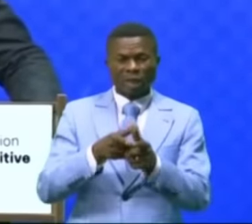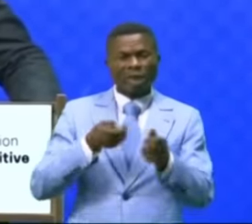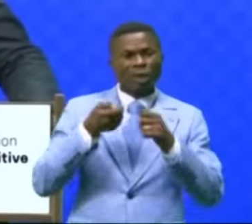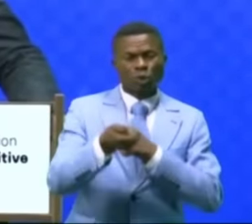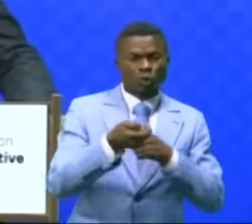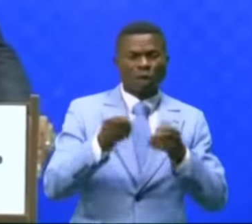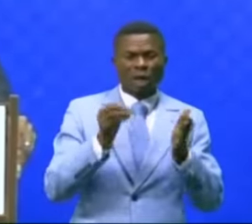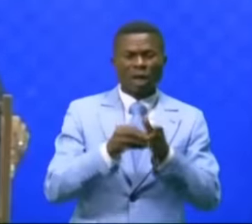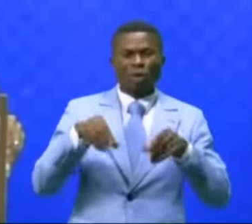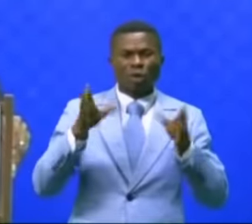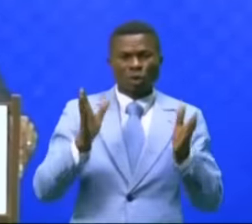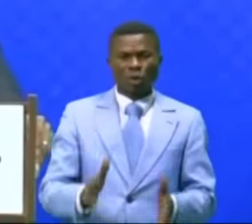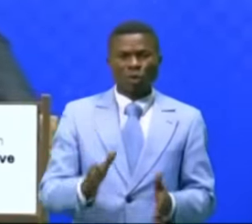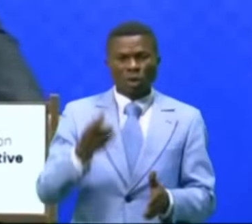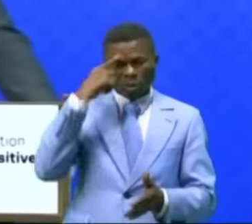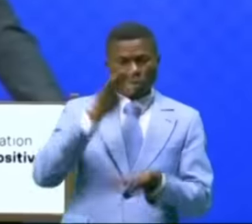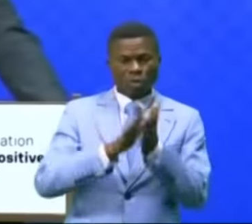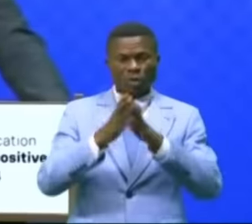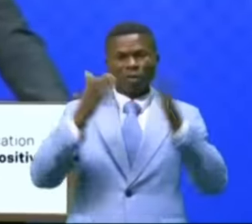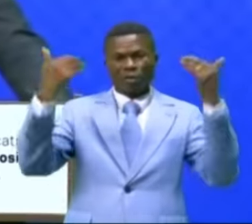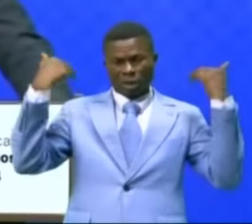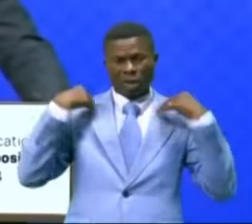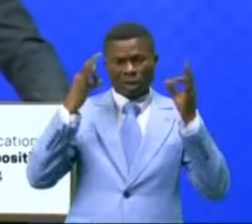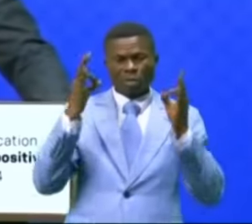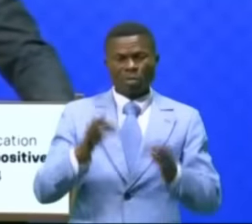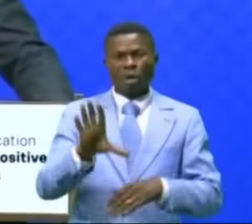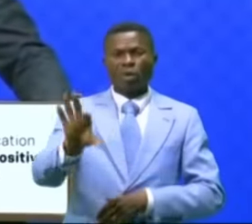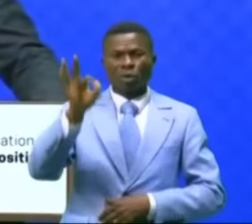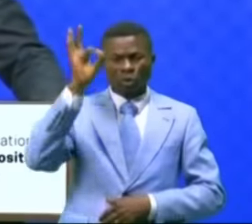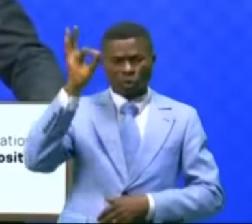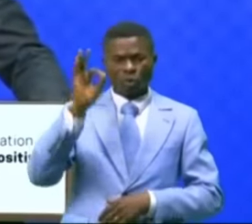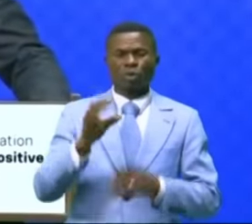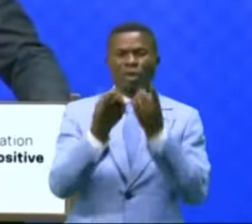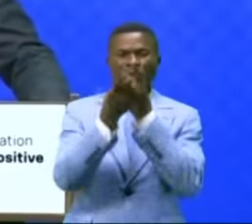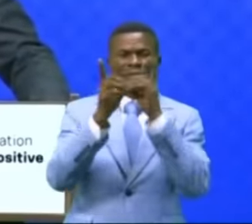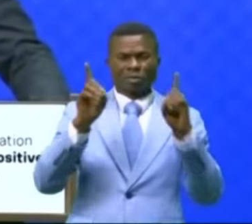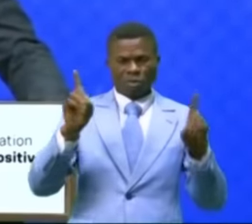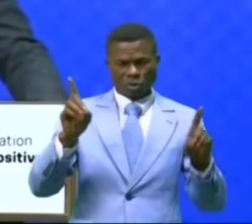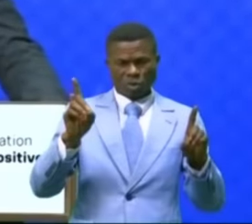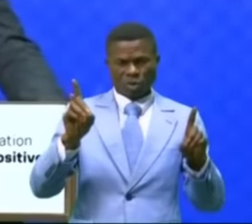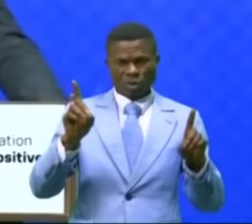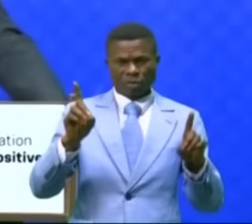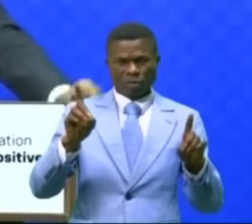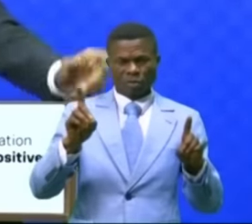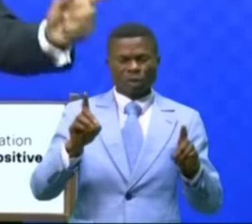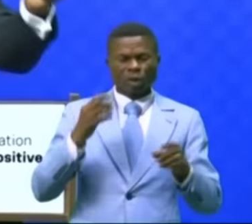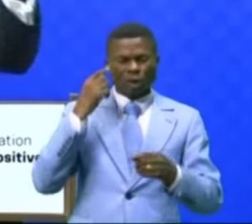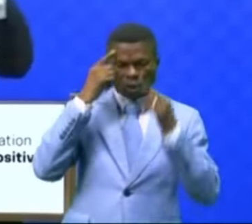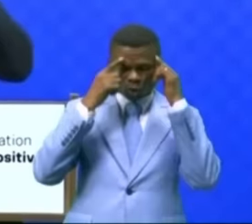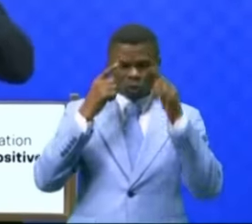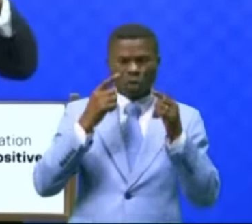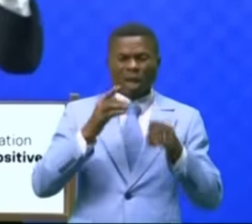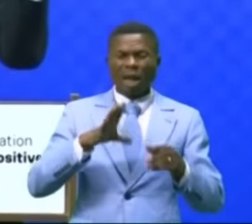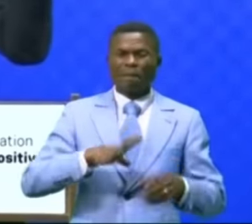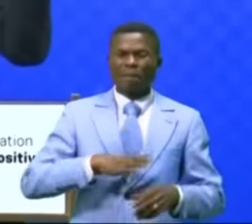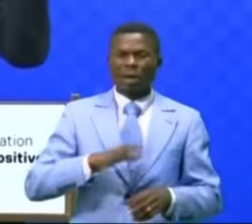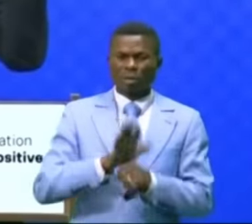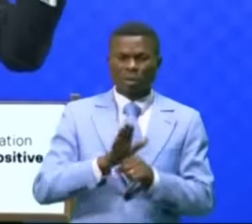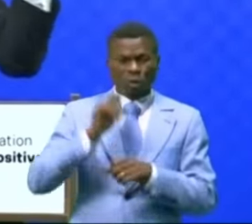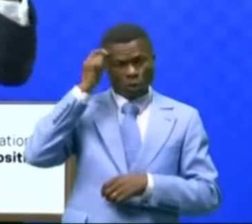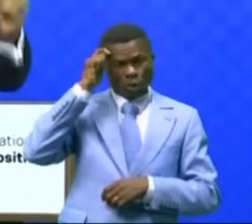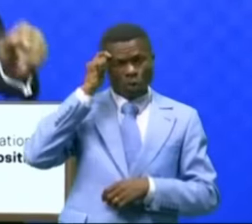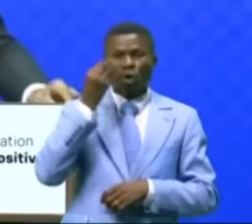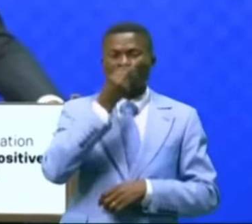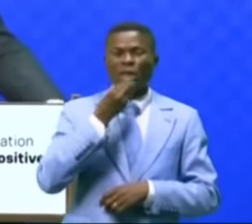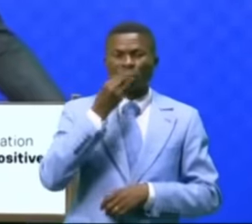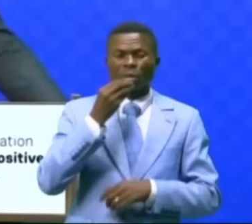Congolais pour accéder au pouvoir alors qu'on a fait le choix de la démocratie. C'est inquiétant lorsqu'on se souvient des propos